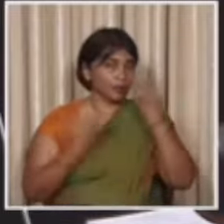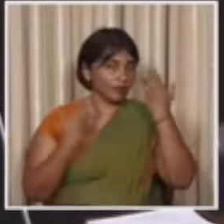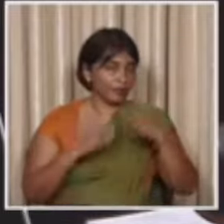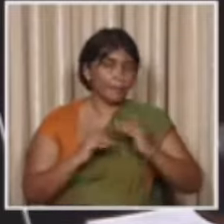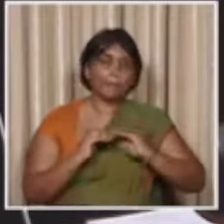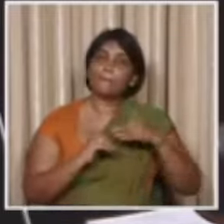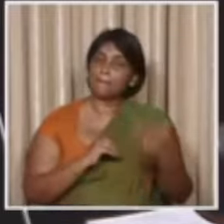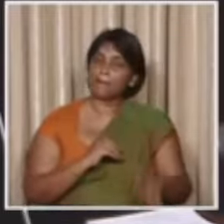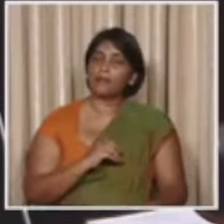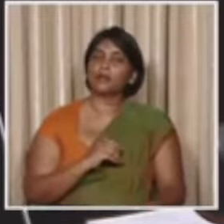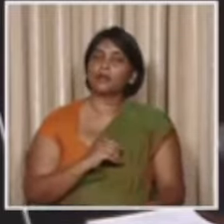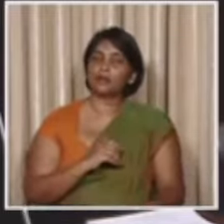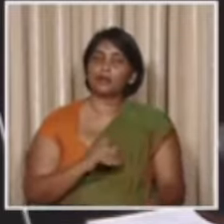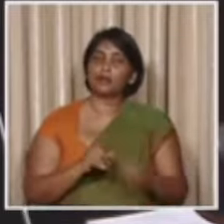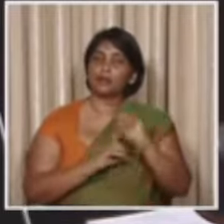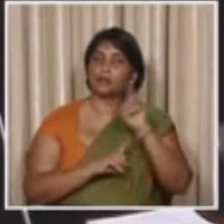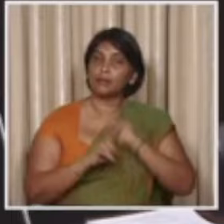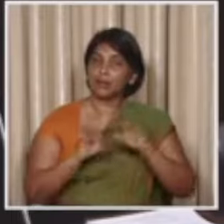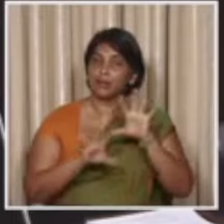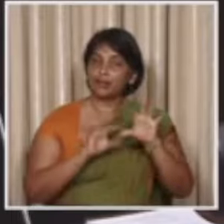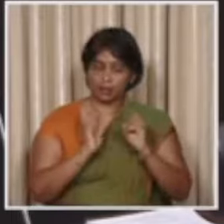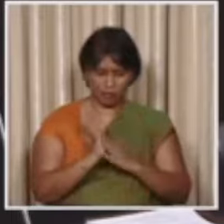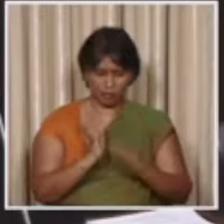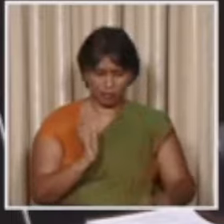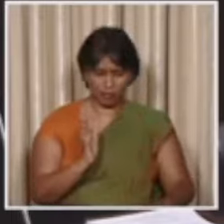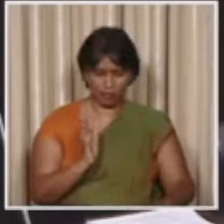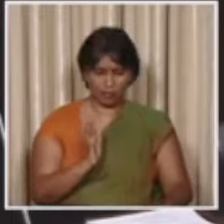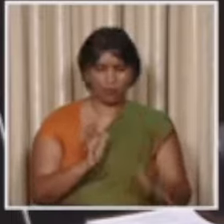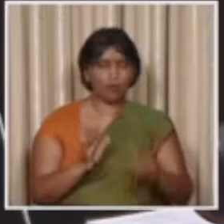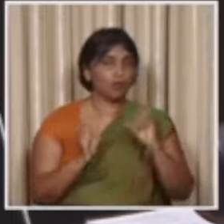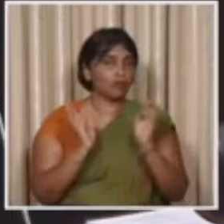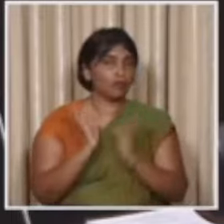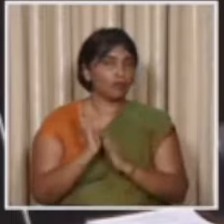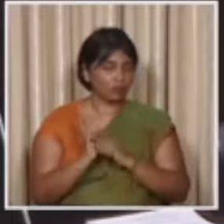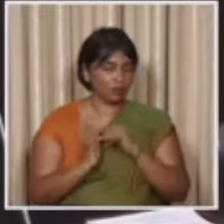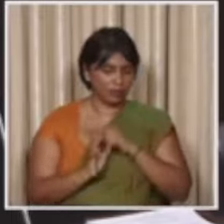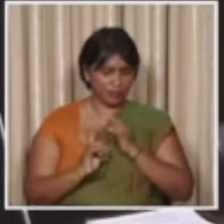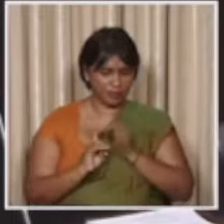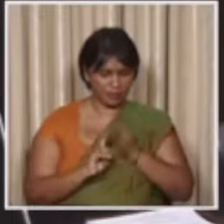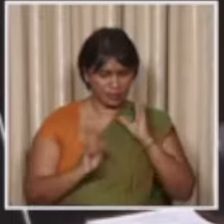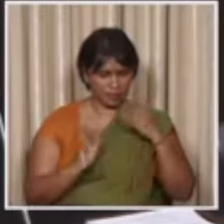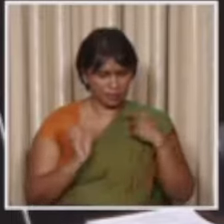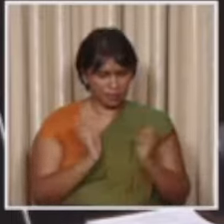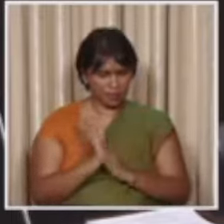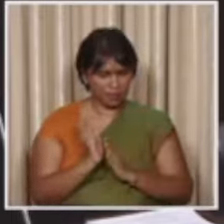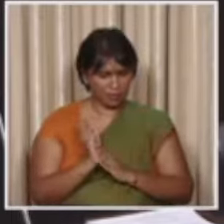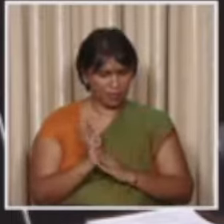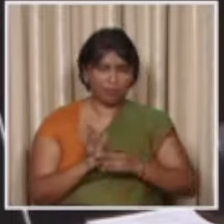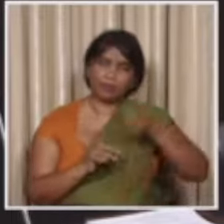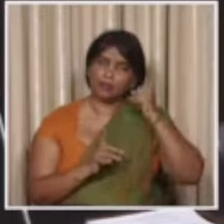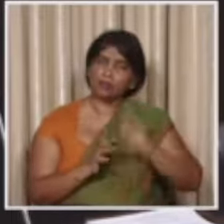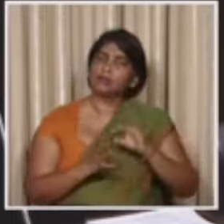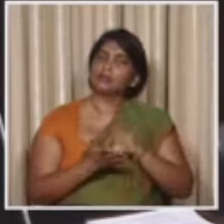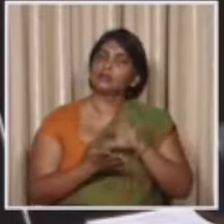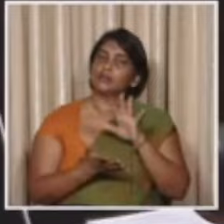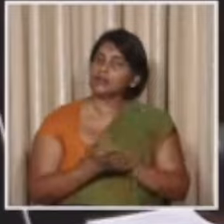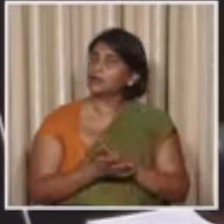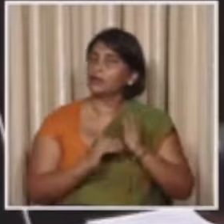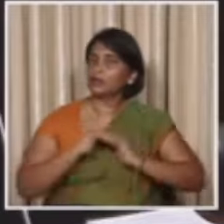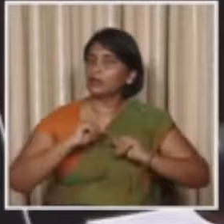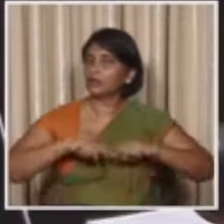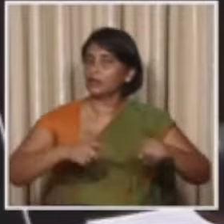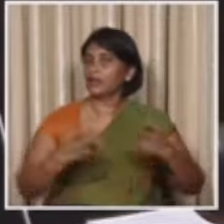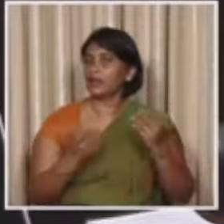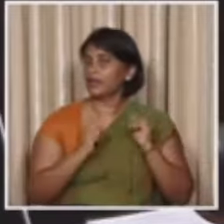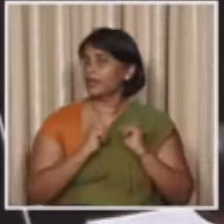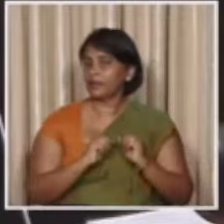පස්සේ පාර්ලිමේන්තු තේරීම්කාරක සභාවේ නිර්දේශ, ජනාධිපති කොමිෂන් සභාවේ නිර්දේශ ඇයි ක්‍රියාත්මක